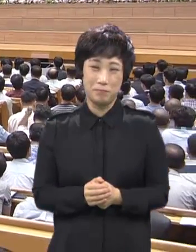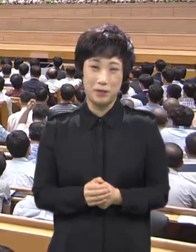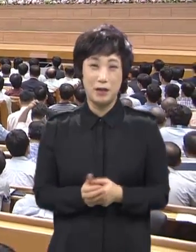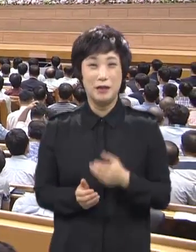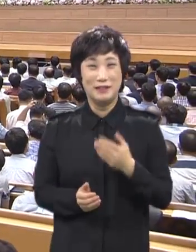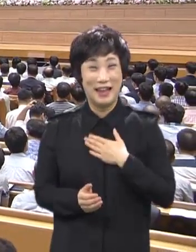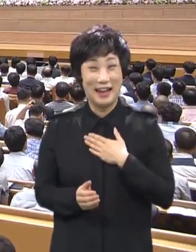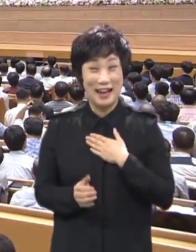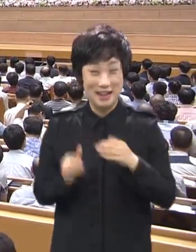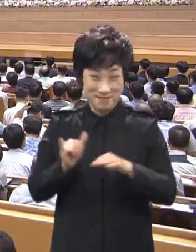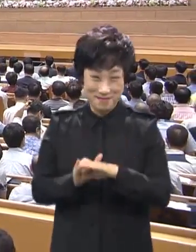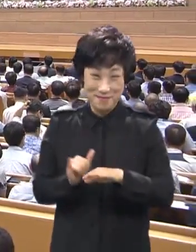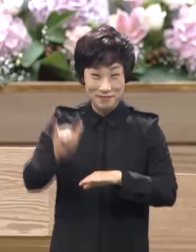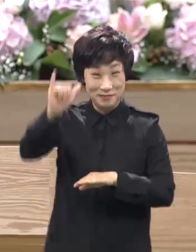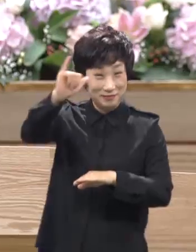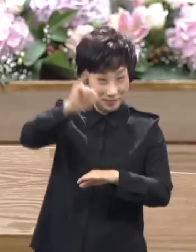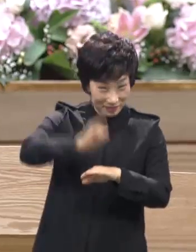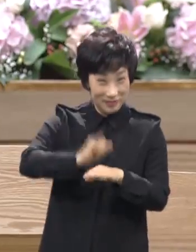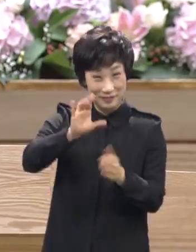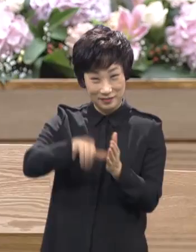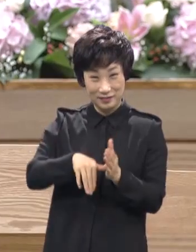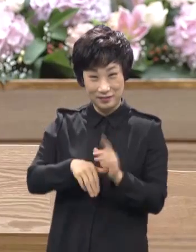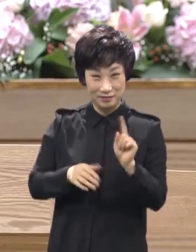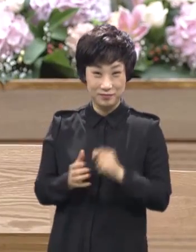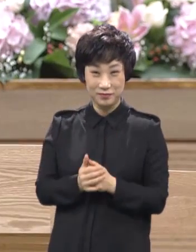제가 비행기 타고 오면서